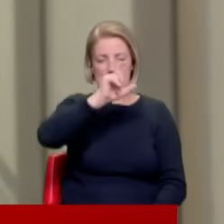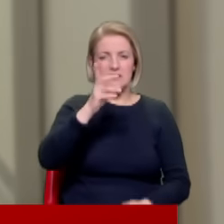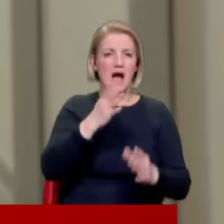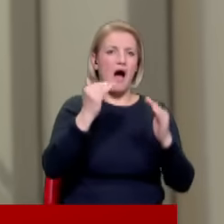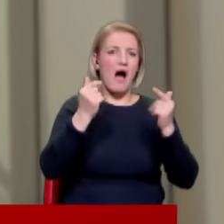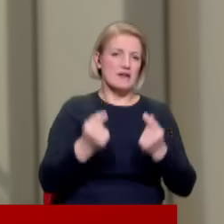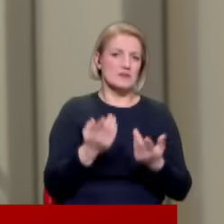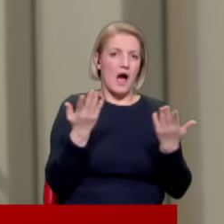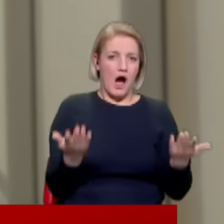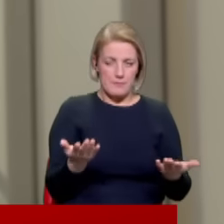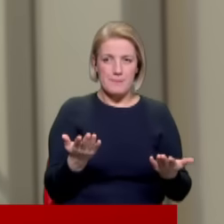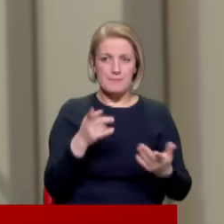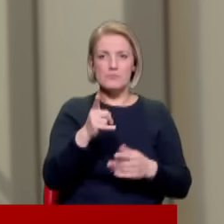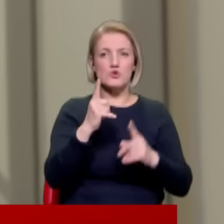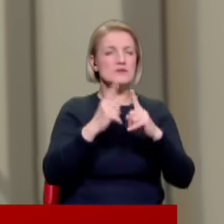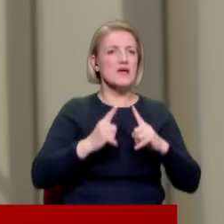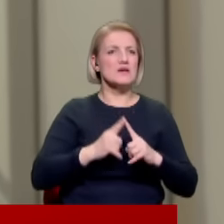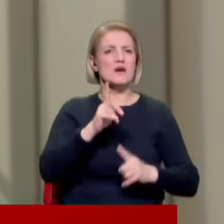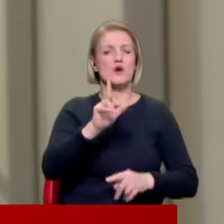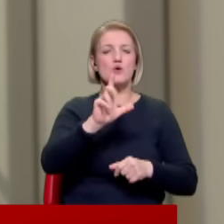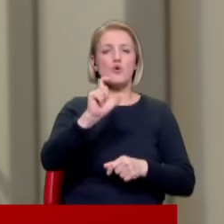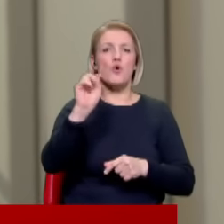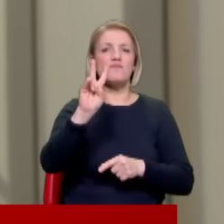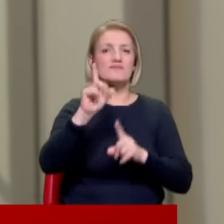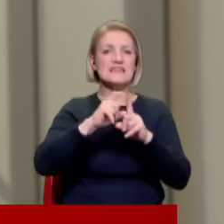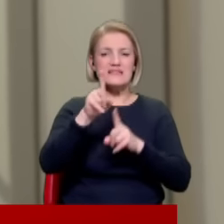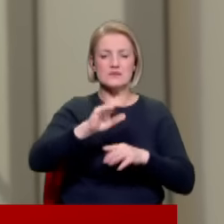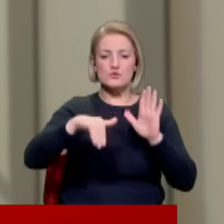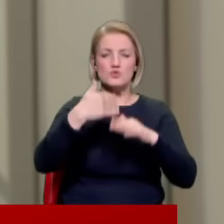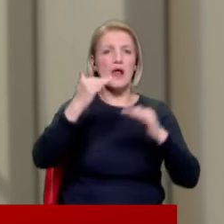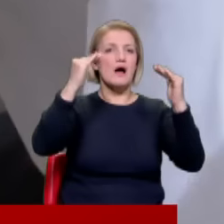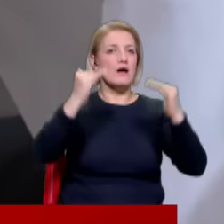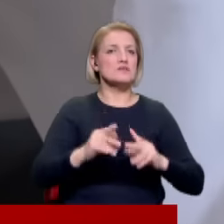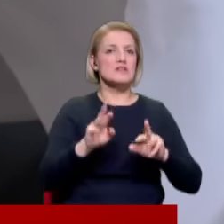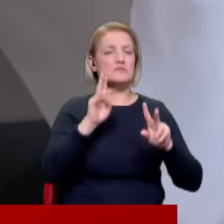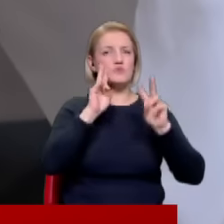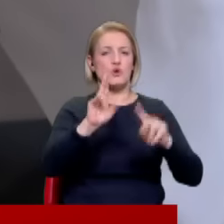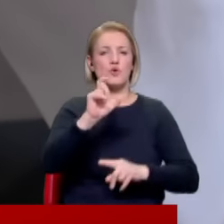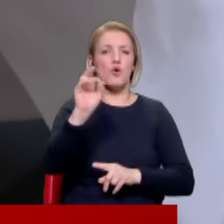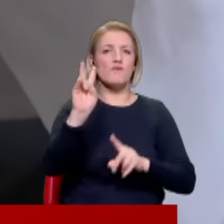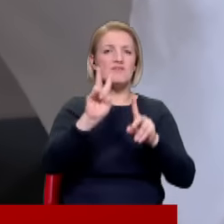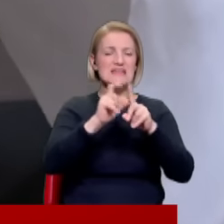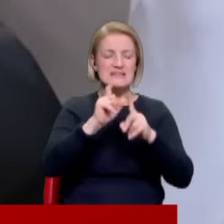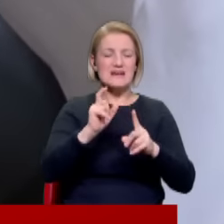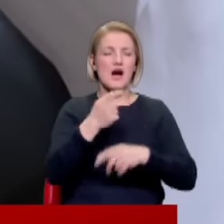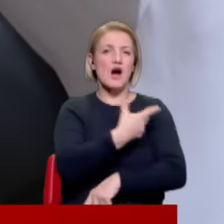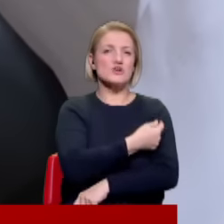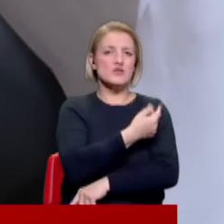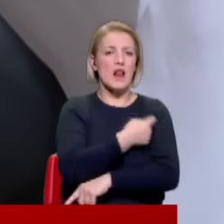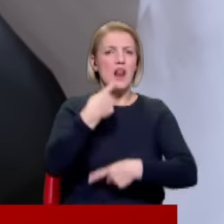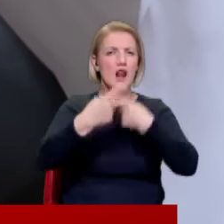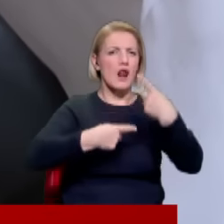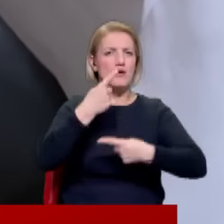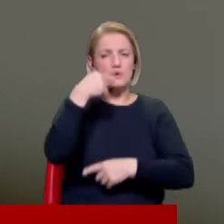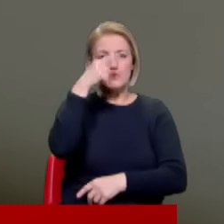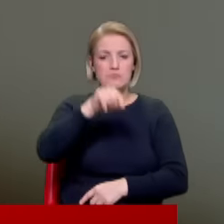bile az. Ama bu rakam özellikle Covid sonrası azaldı gibi görüyoruz. Covid aşılarına ilişkin spekülasyonlar